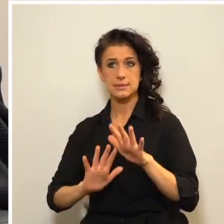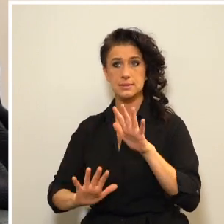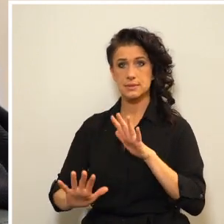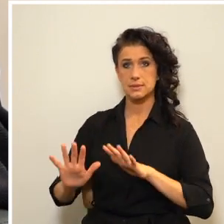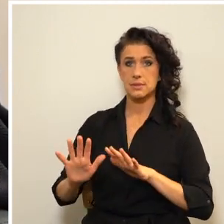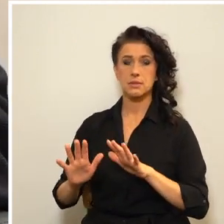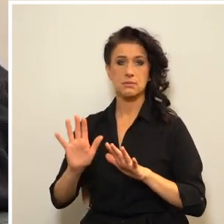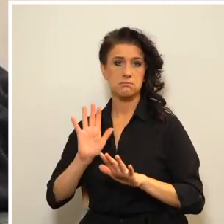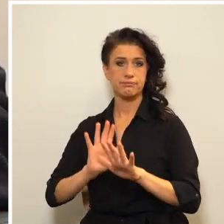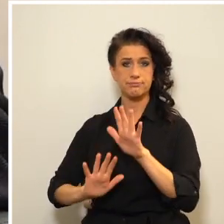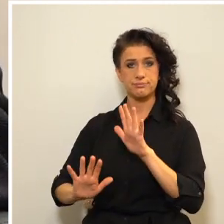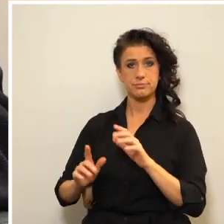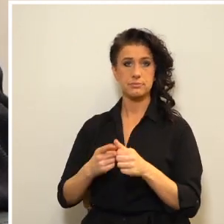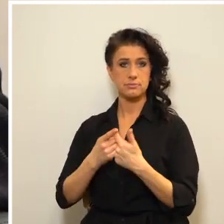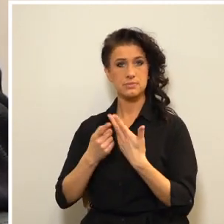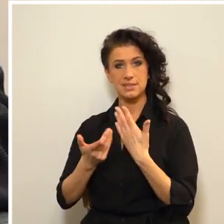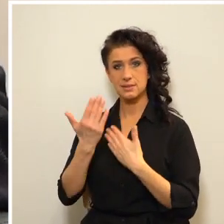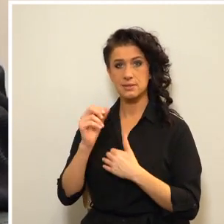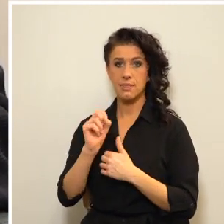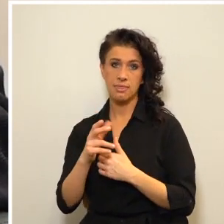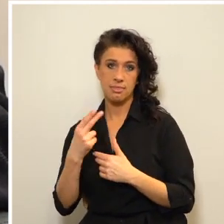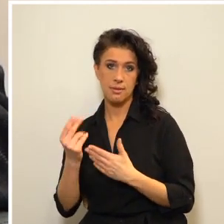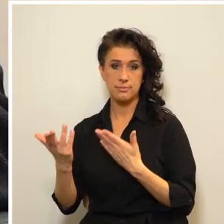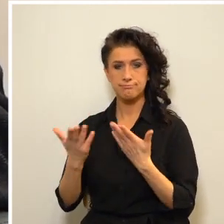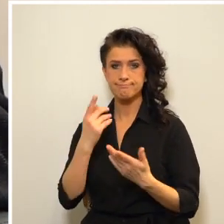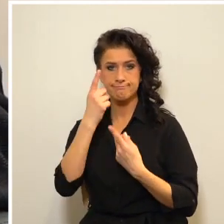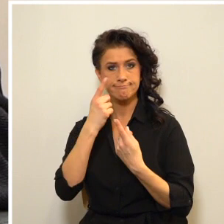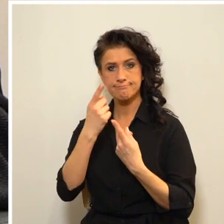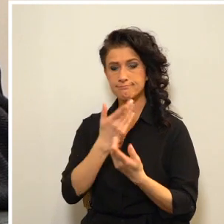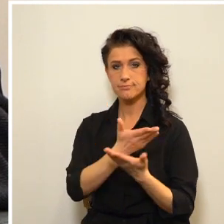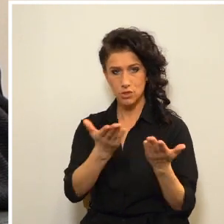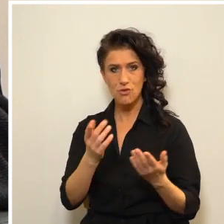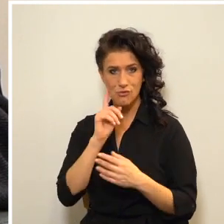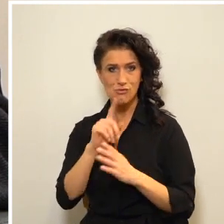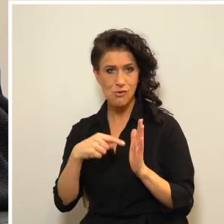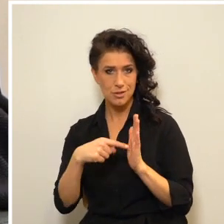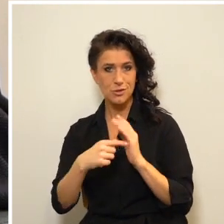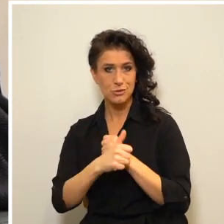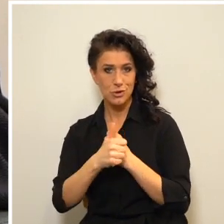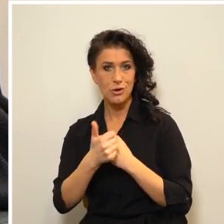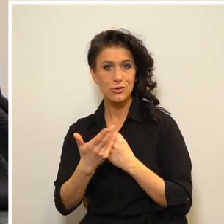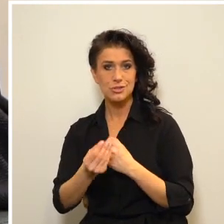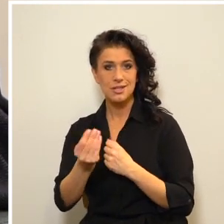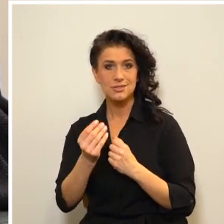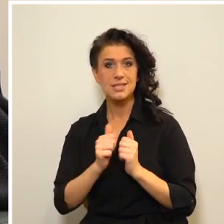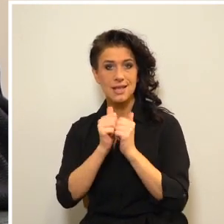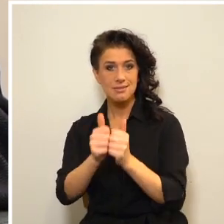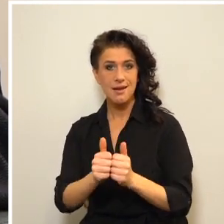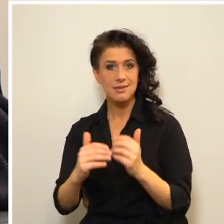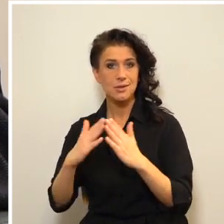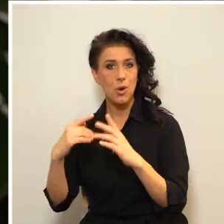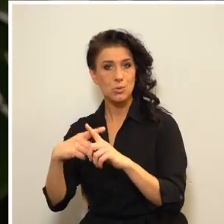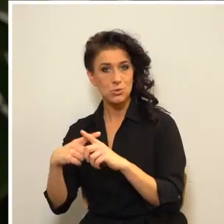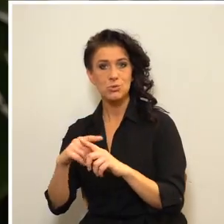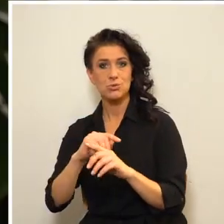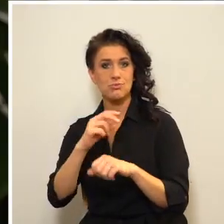taki wycofania się pewnego i myślę że to jest zadanie przed nami wszystkimi przed nauką przed medycyną przetwórz pasterzami